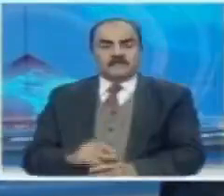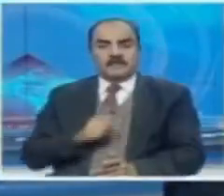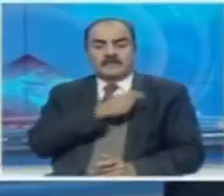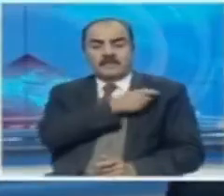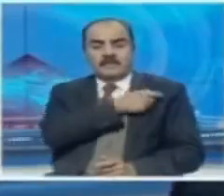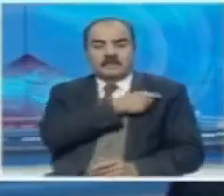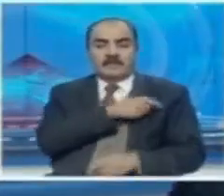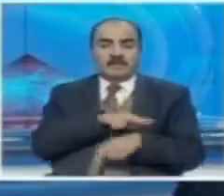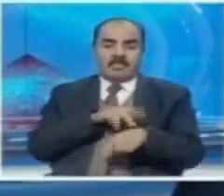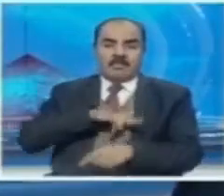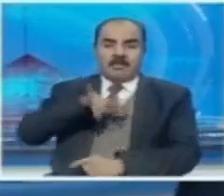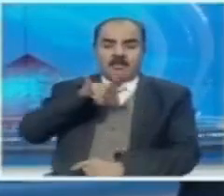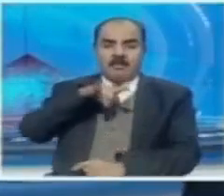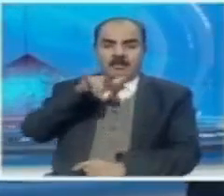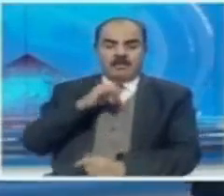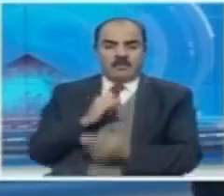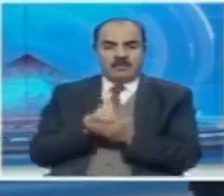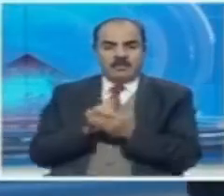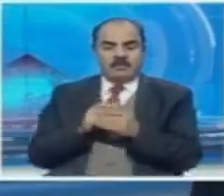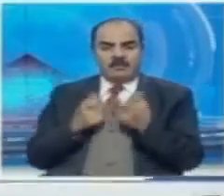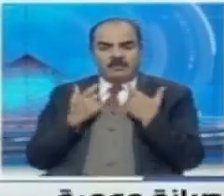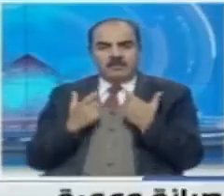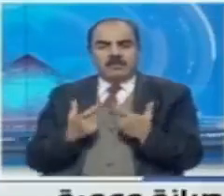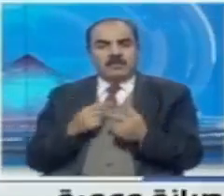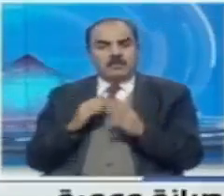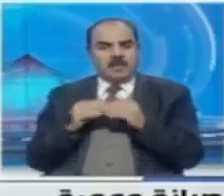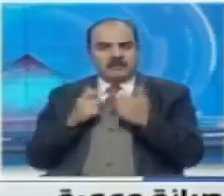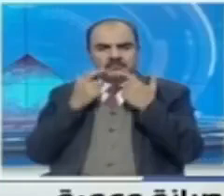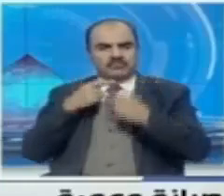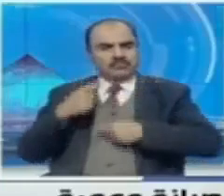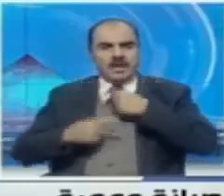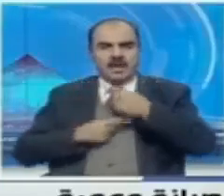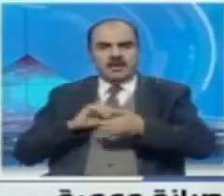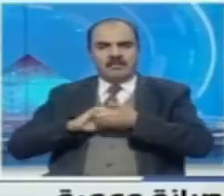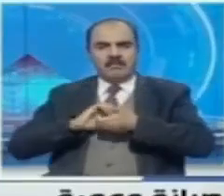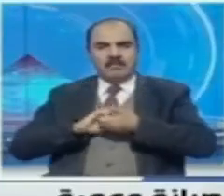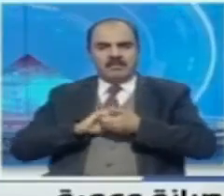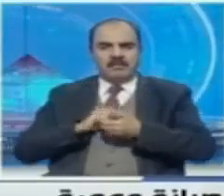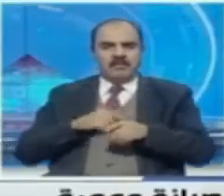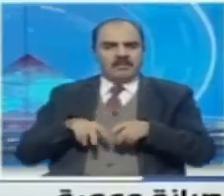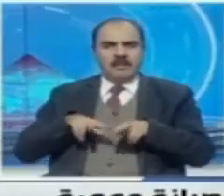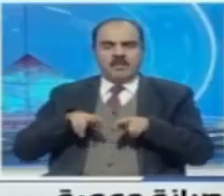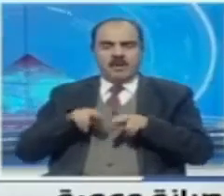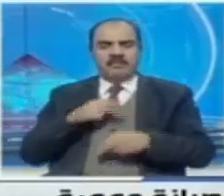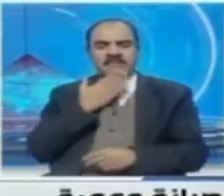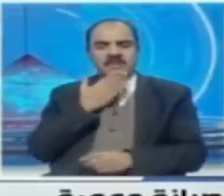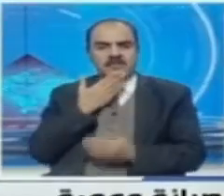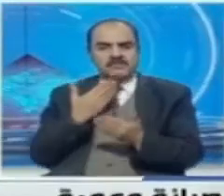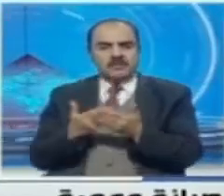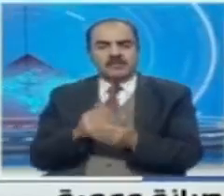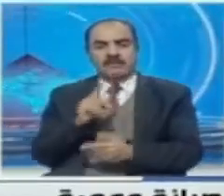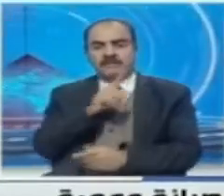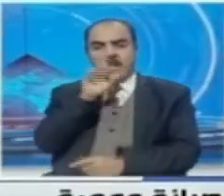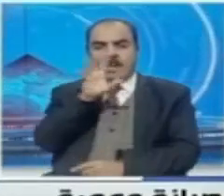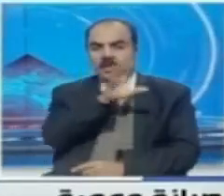أكد الفريق طيار محمد عباس حلمي وزير الطيران المدني حرص مصر الدائم على مد جسور التواصل مع الأشقاء في القارة الإفريقية